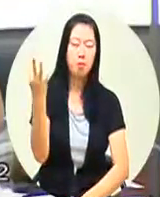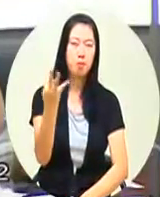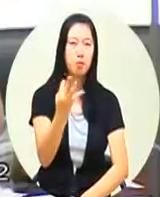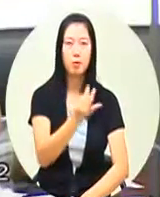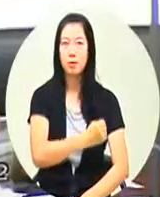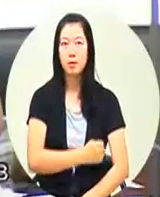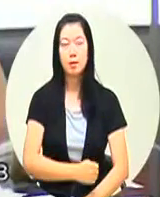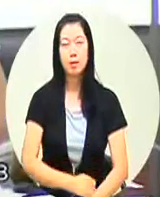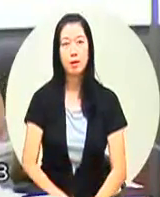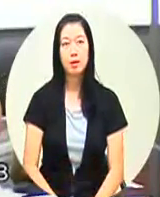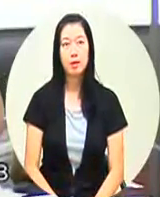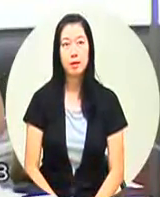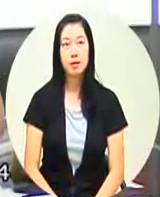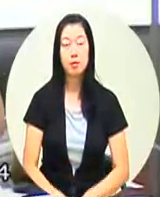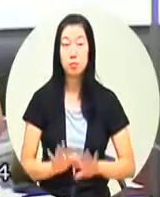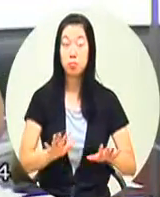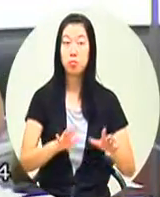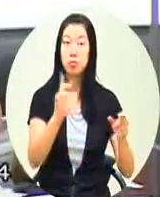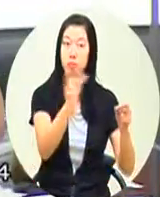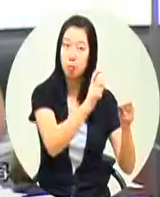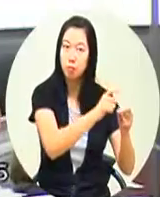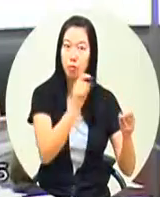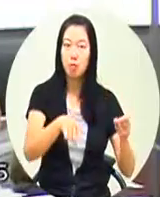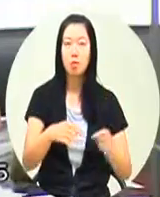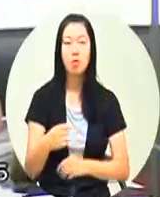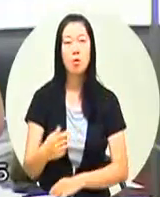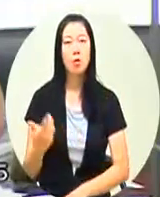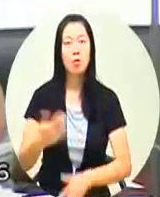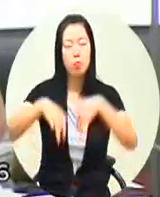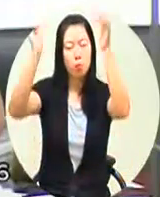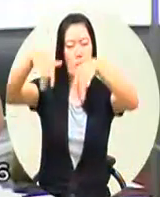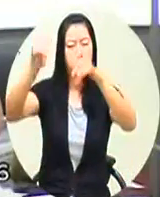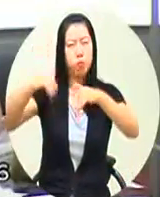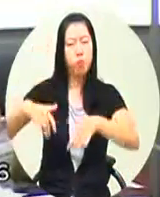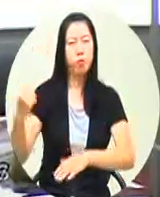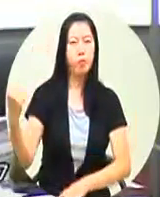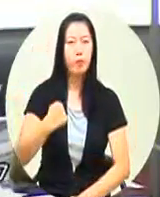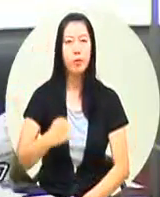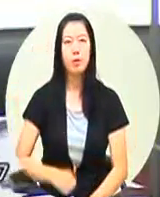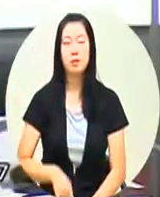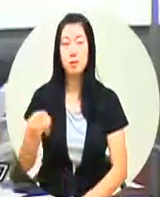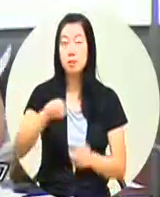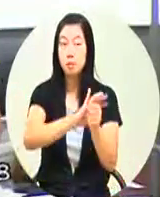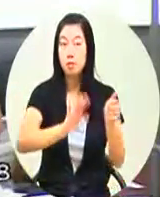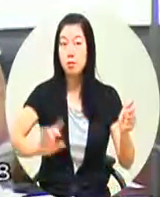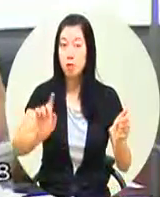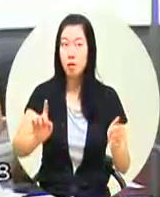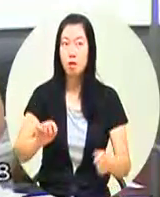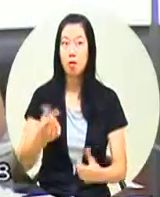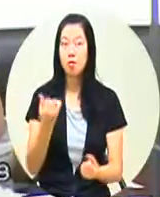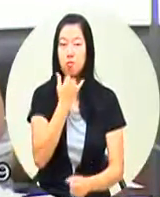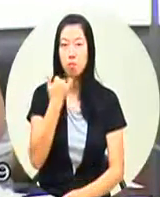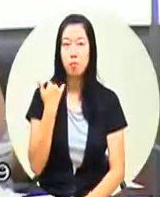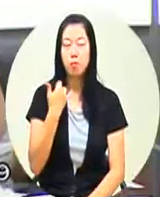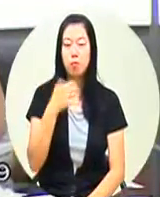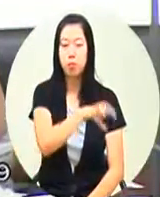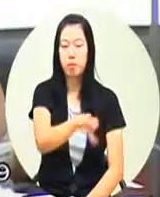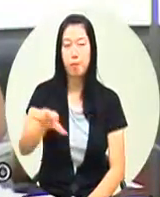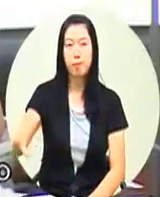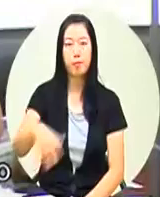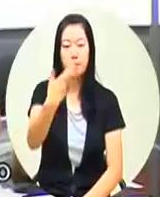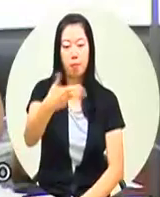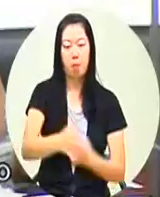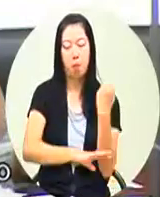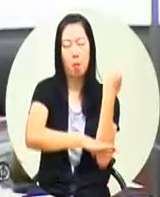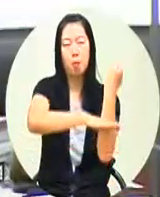那不管现在是台风啊，或是强降雨哦，拢造成哦，会当时也开始在淹水啊。